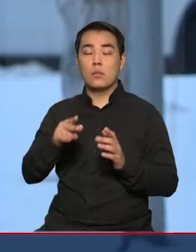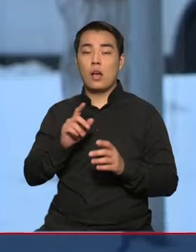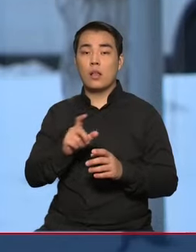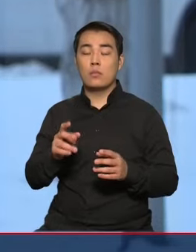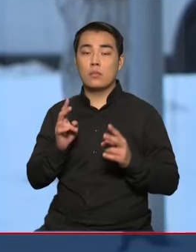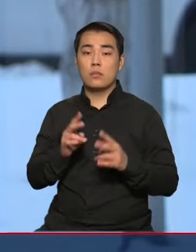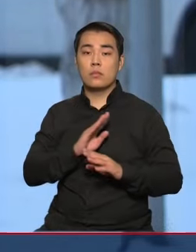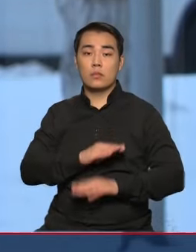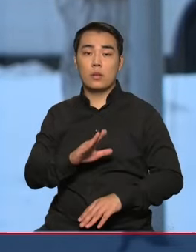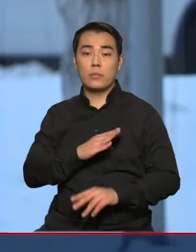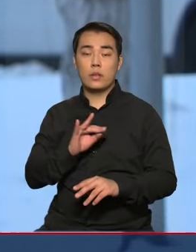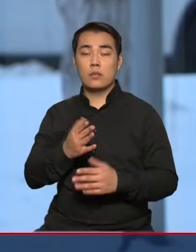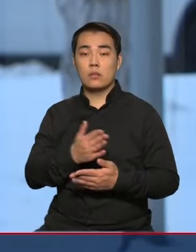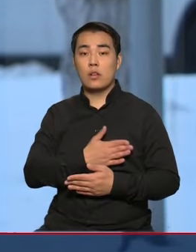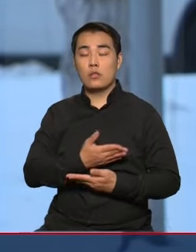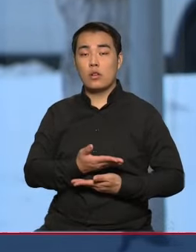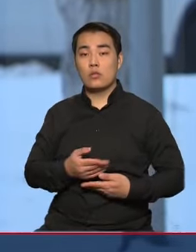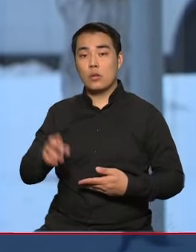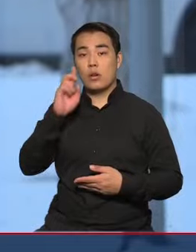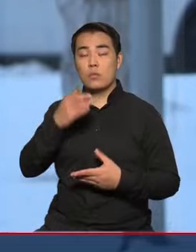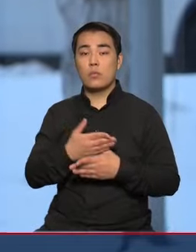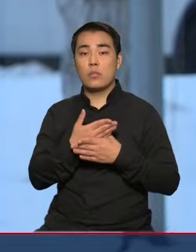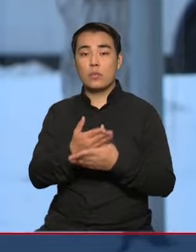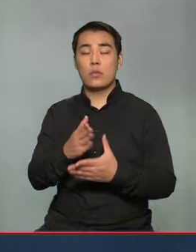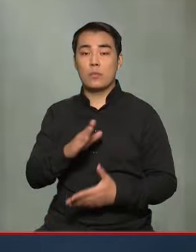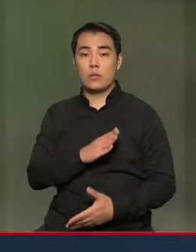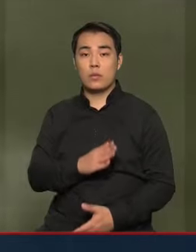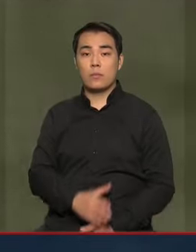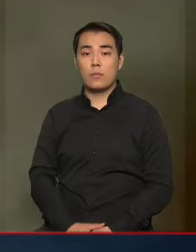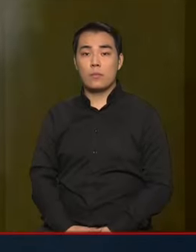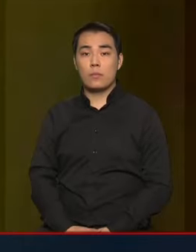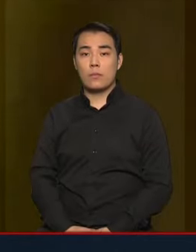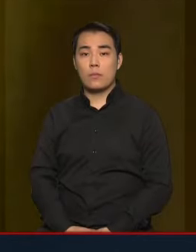болды. Тіпті біздің елден арнайы тонналап көмек те жіберілді.